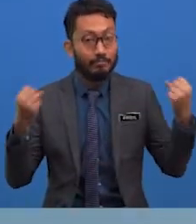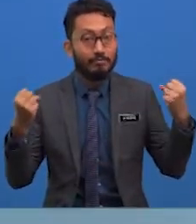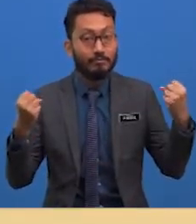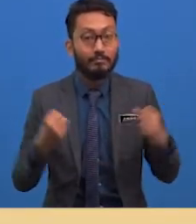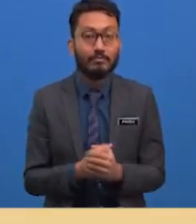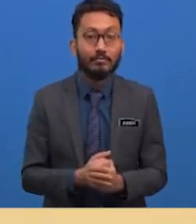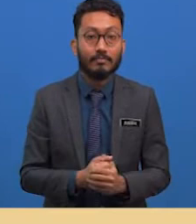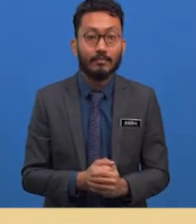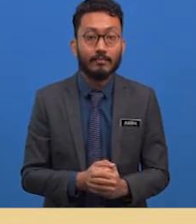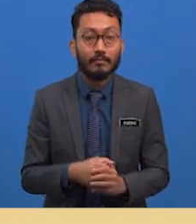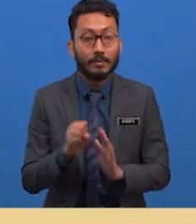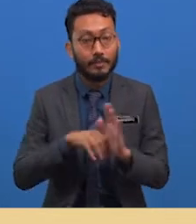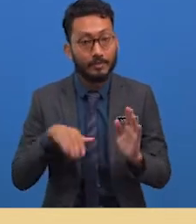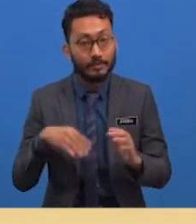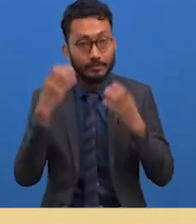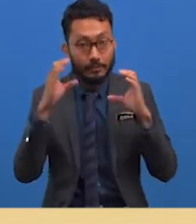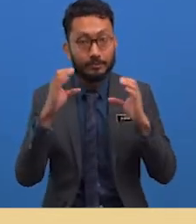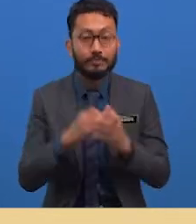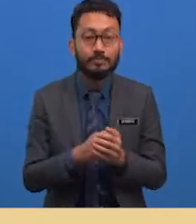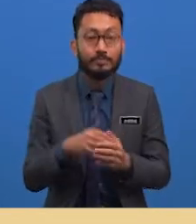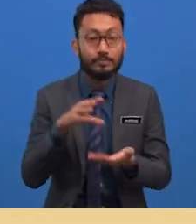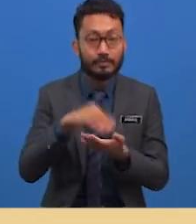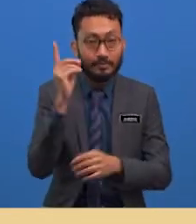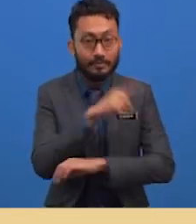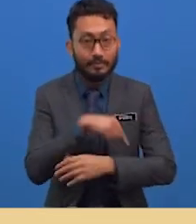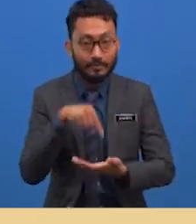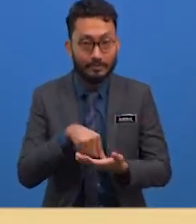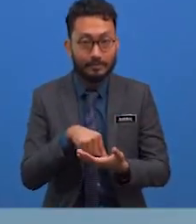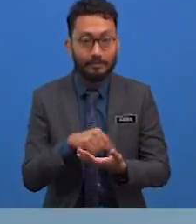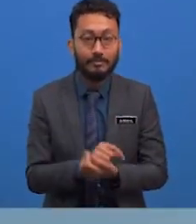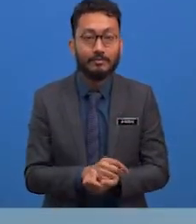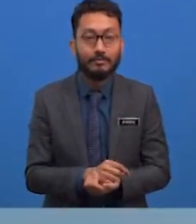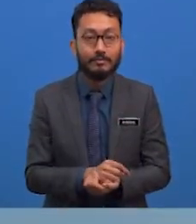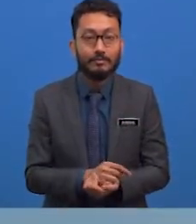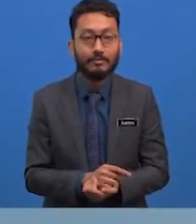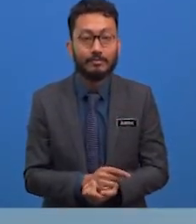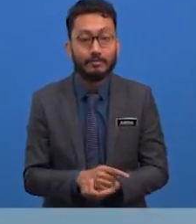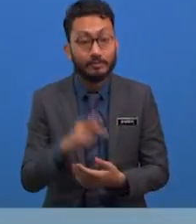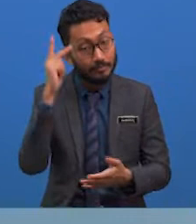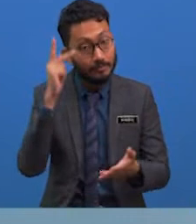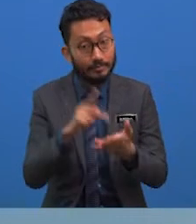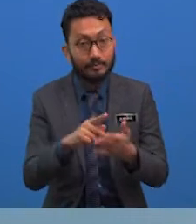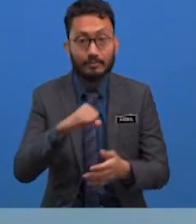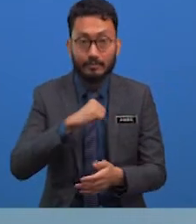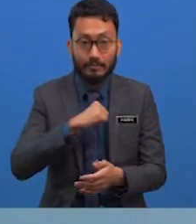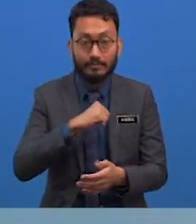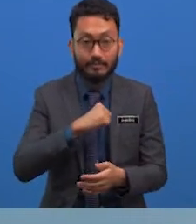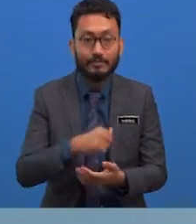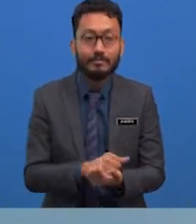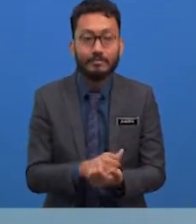sejahtera. Sebelum cikgu memulakan pembelajaran hari ini, izinkan cikgu memperkenalkan